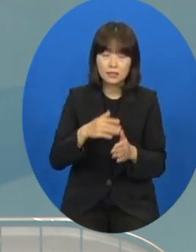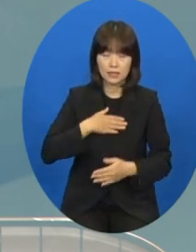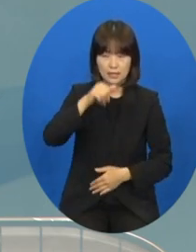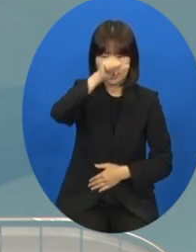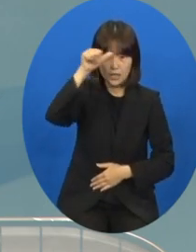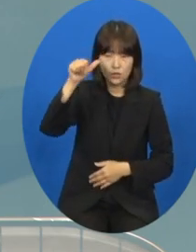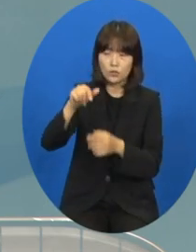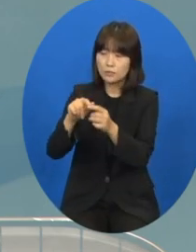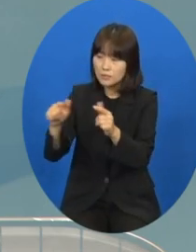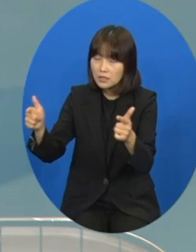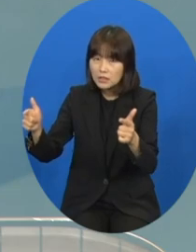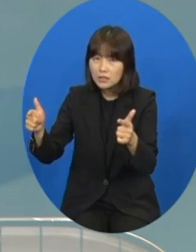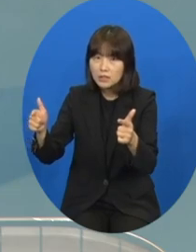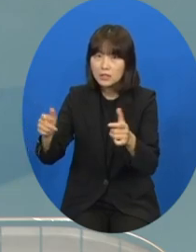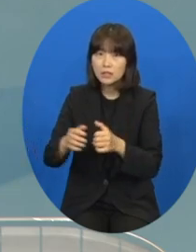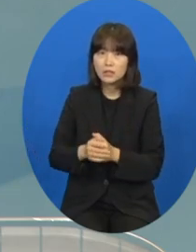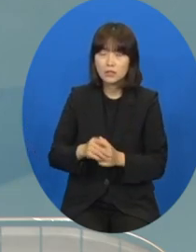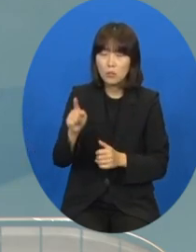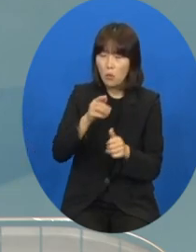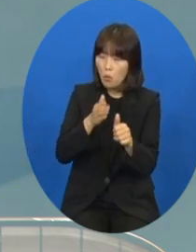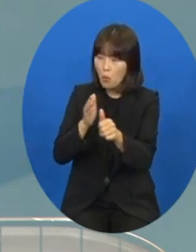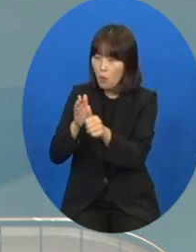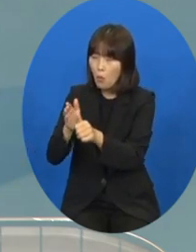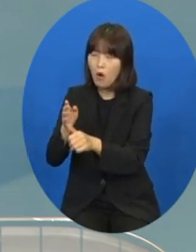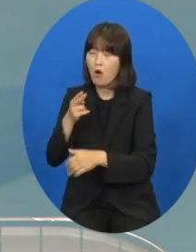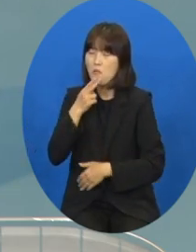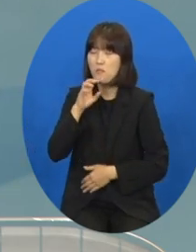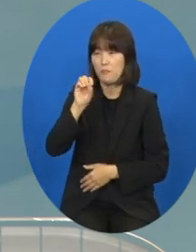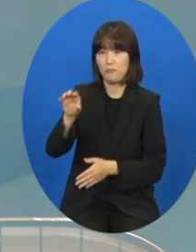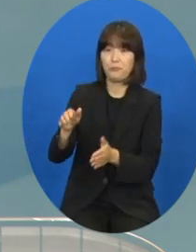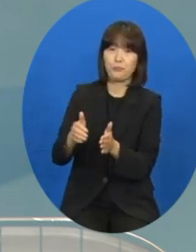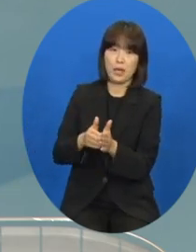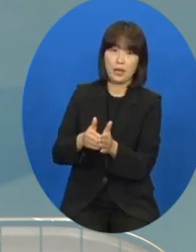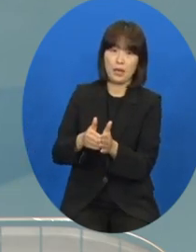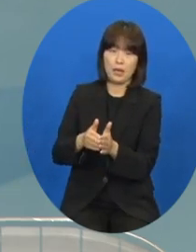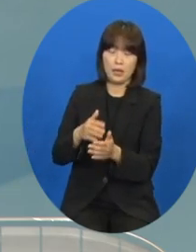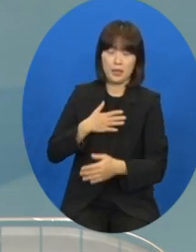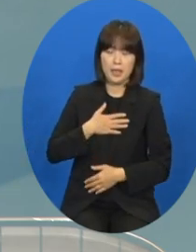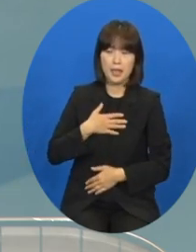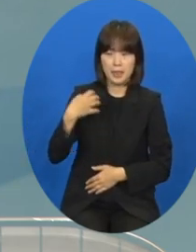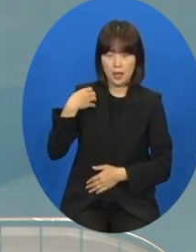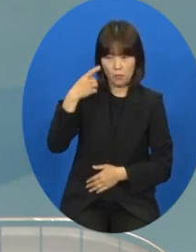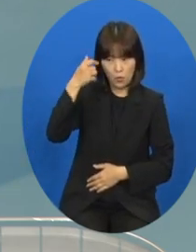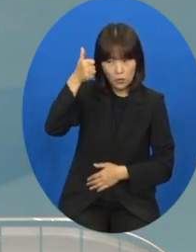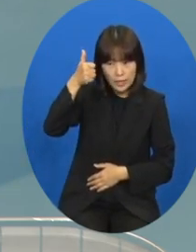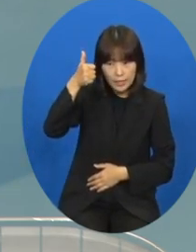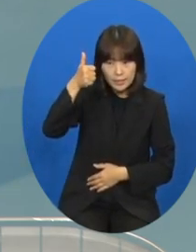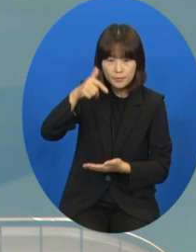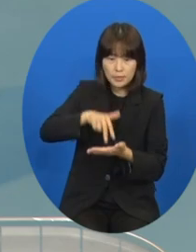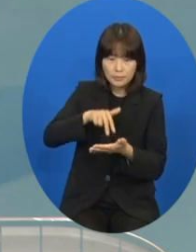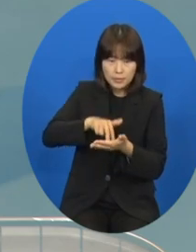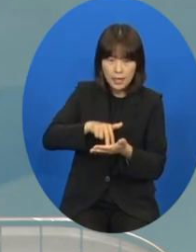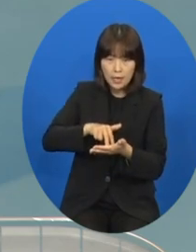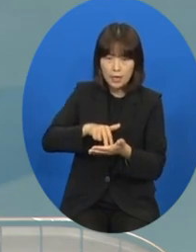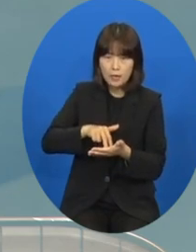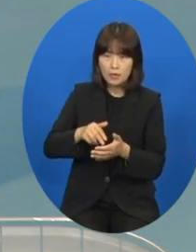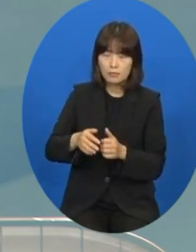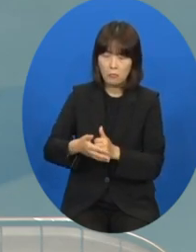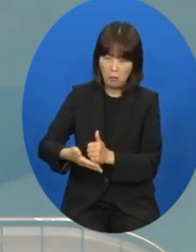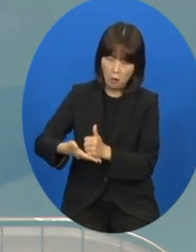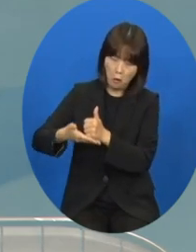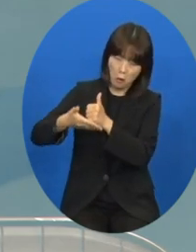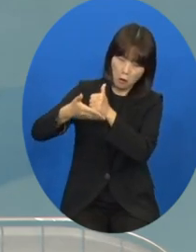장로님들에게 아무것도 요구하지 않는다 그랬어요. 담임 목사로서의 어떤 대우나 예우를